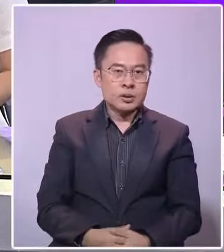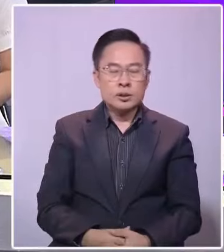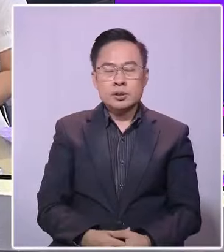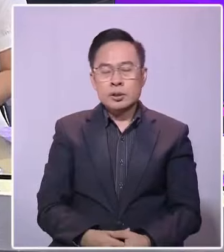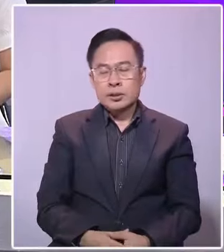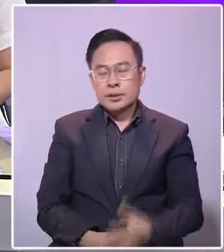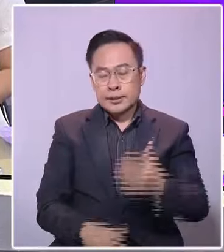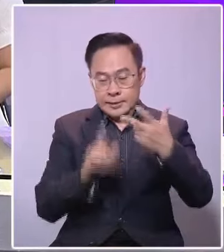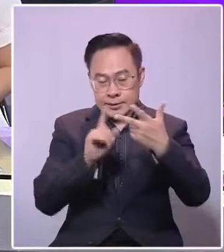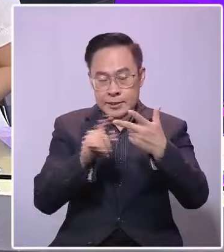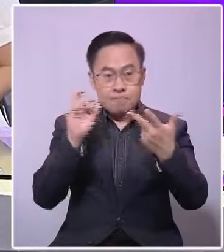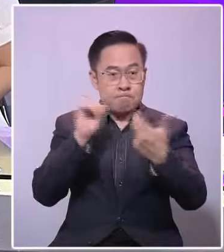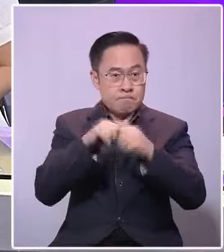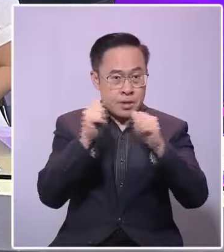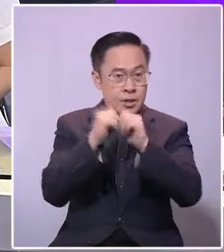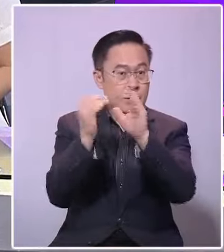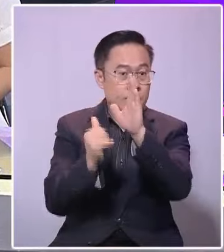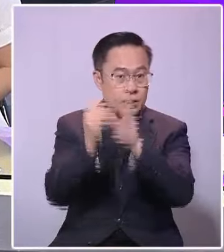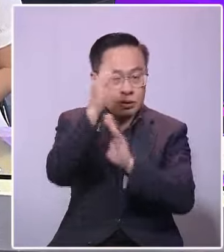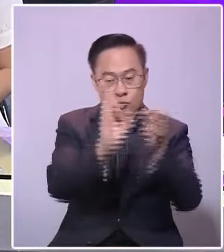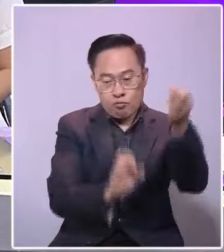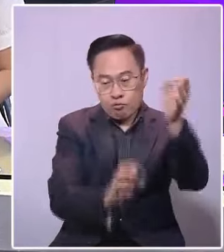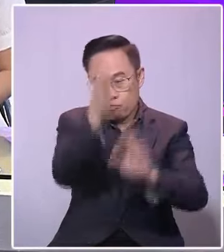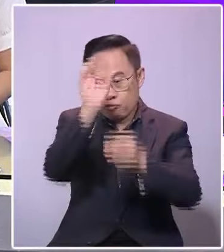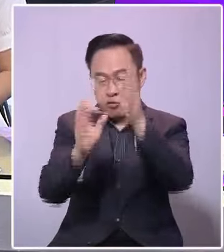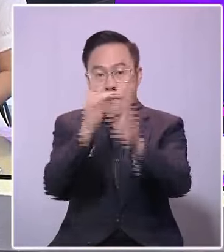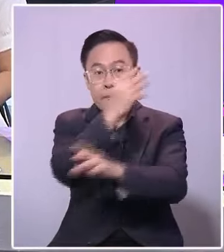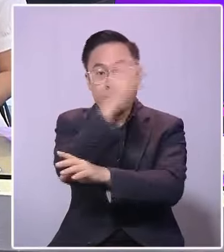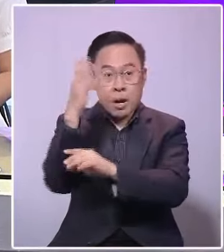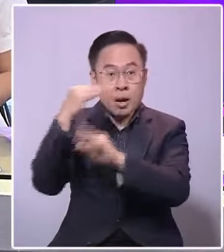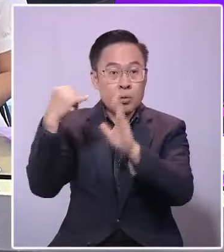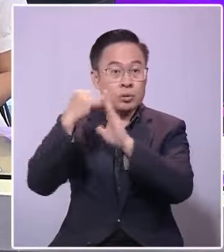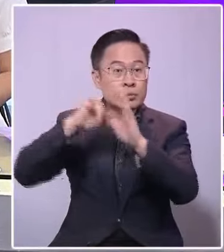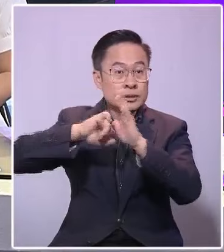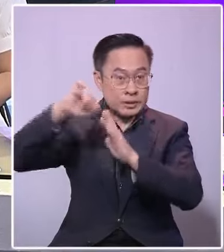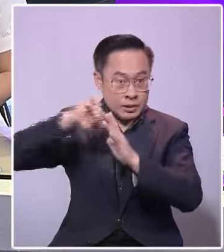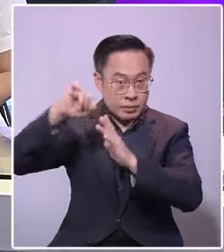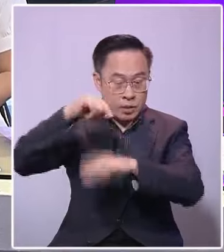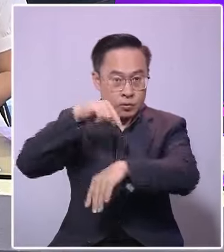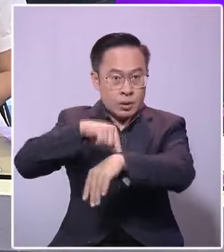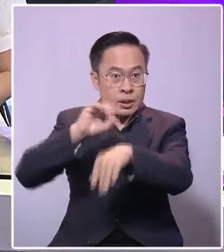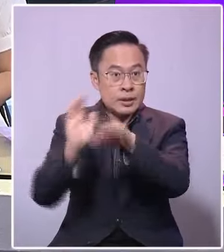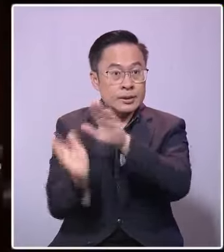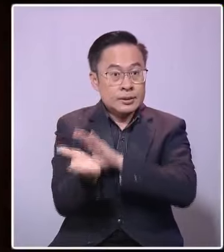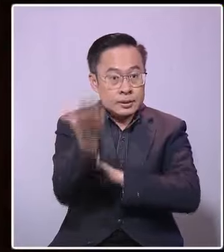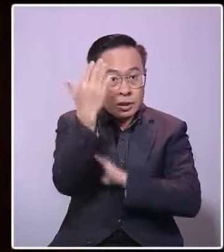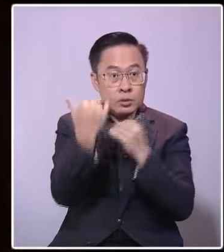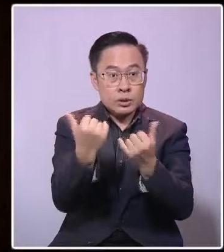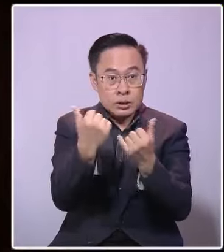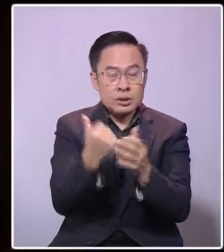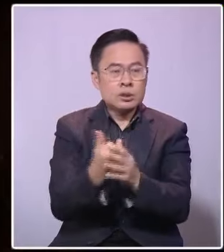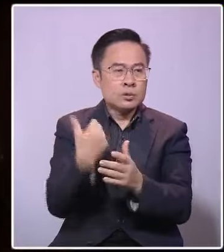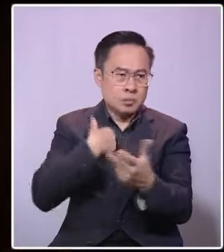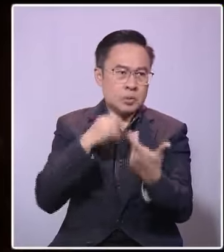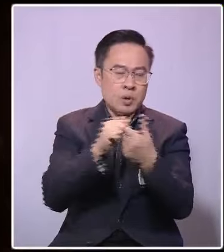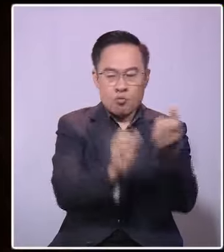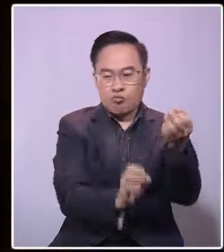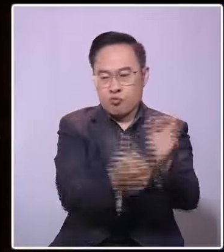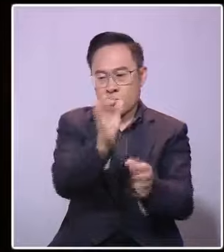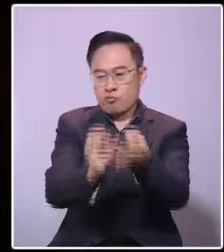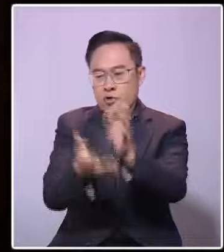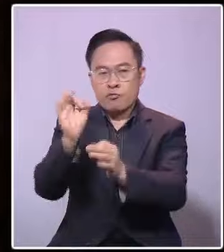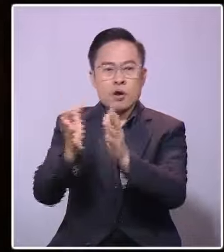ไฟป่าที่ภาคเหนือจังหวัดเชียงใหม่ช่วงเช้าที่ผ่านมาก็ยังพบว่ามีจุดความร้อนเกือบ100จุดเลยนะคะเพราะฉะนั้นต